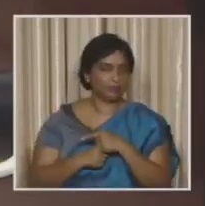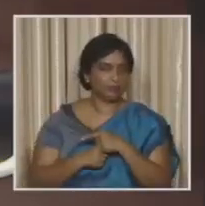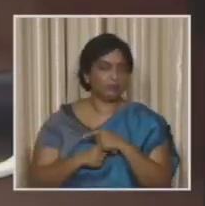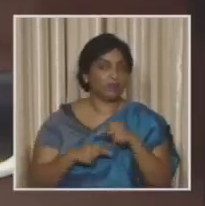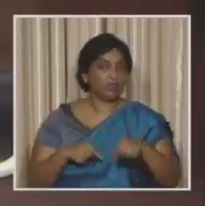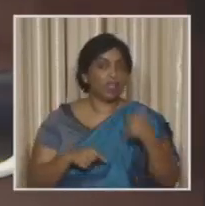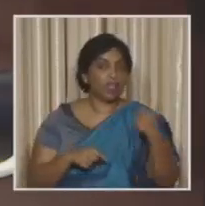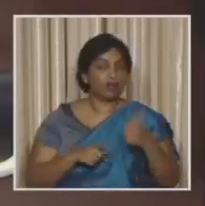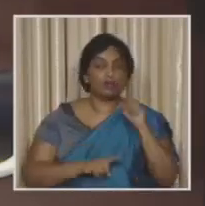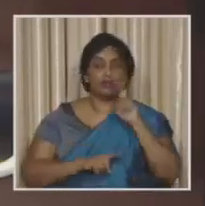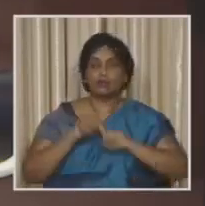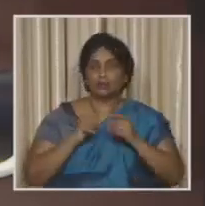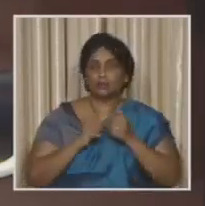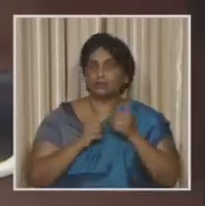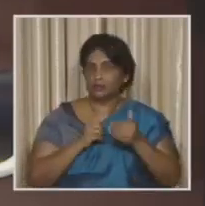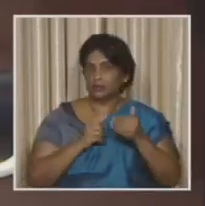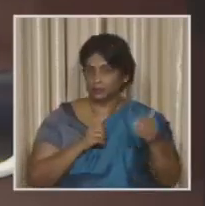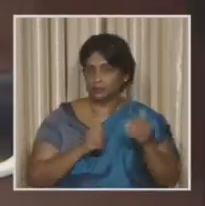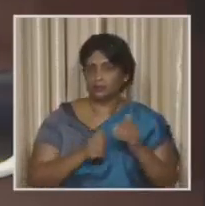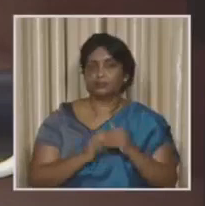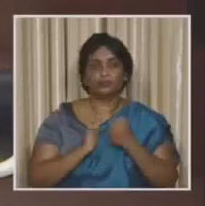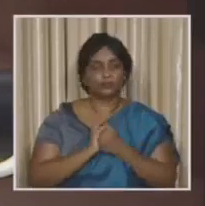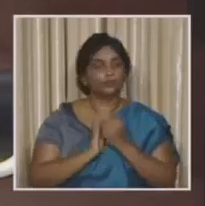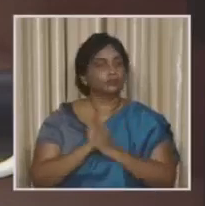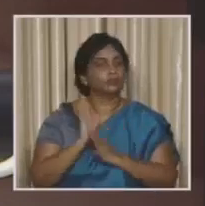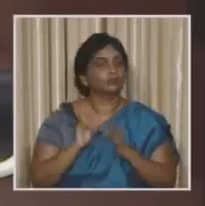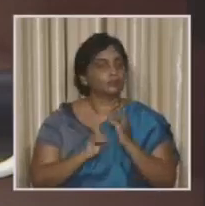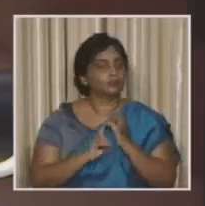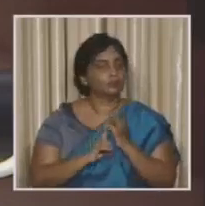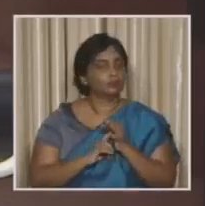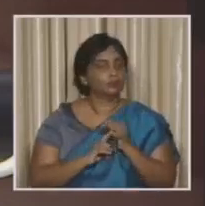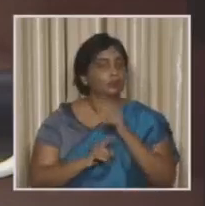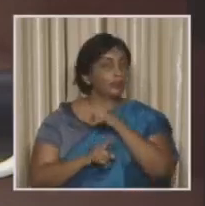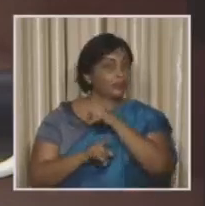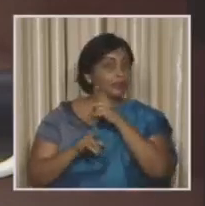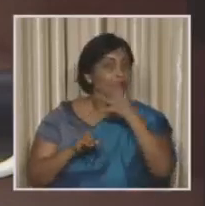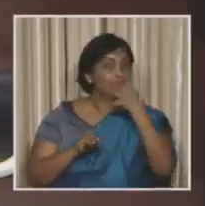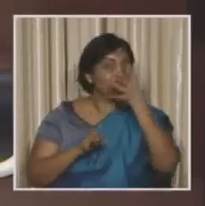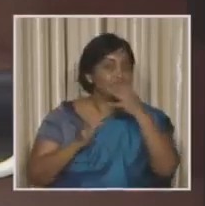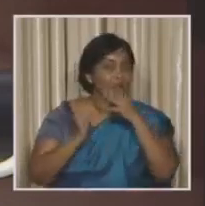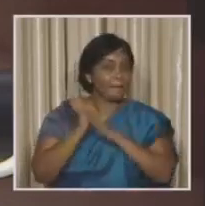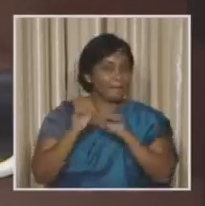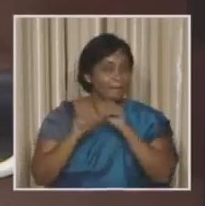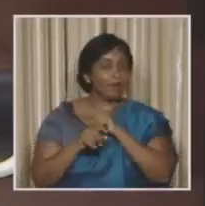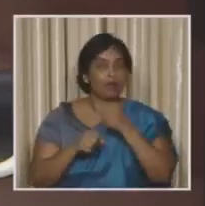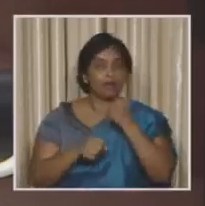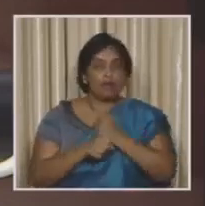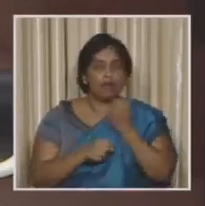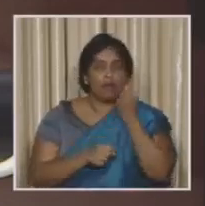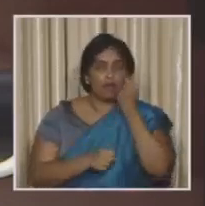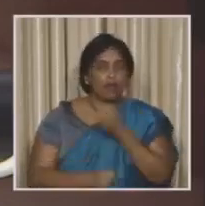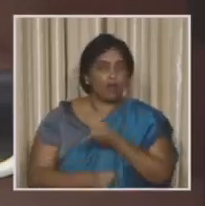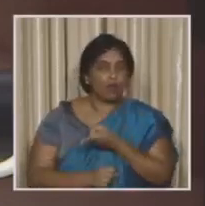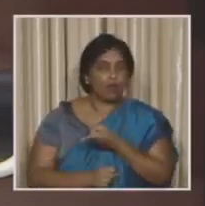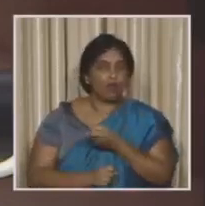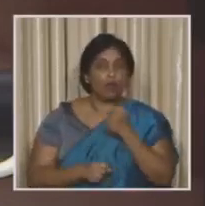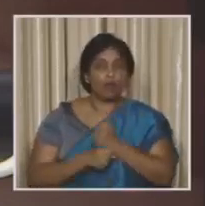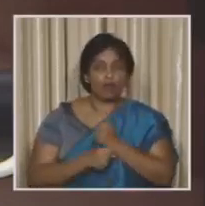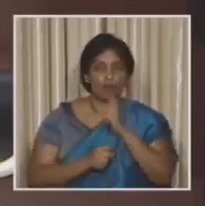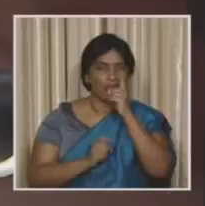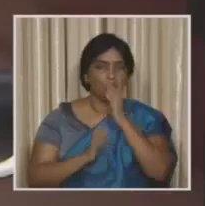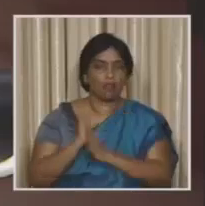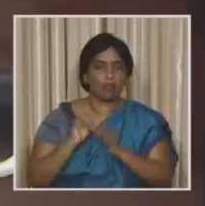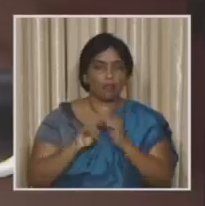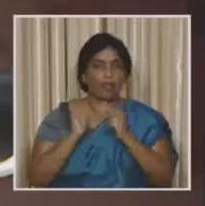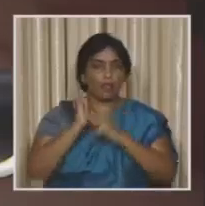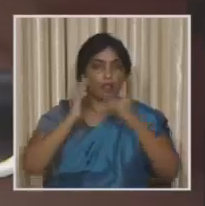දැන් අලුත් සාකච්ඡාවක් වටේක මේ නිර්මාණය කරු ගරු මන්ත්‍රීතුමනි channel 4 නාලිකාව වෙනකොටම ආණ්ඩුවේ ප්‍රතිචාර මොකද්ද ආණ්ඩුවේ මන්ත්‍රීවරයෙක්